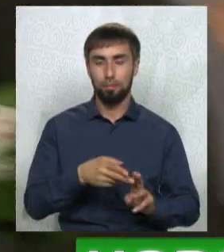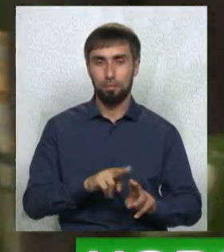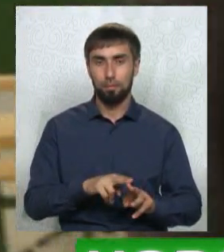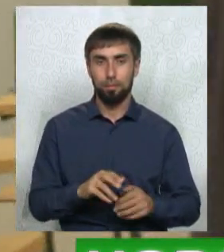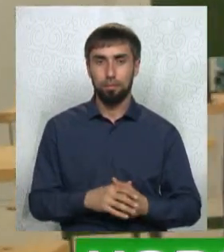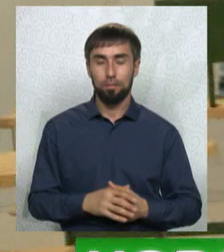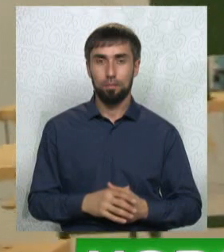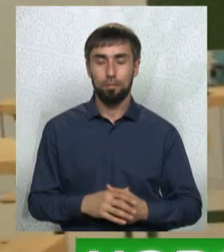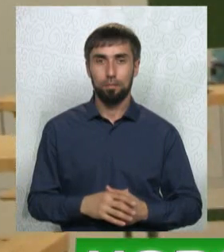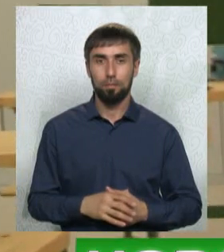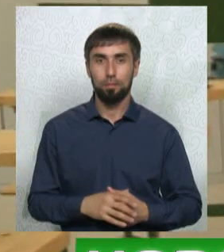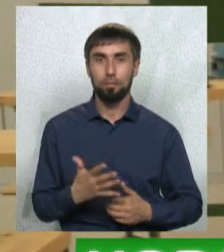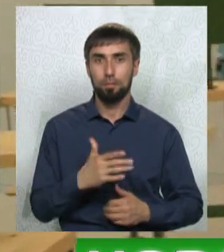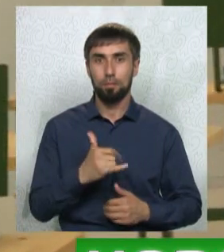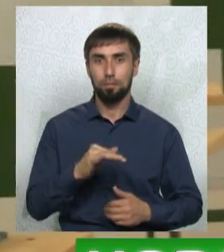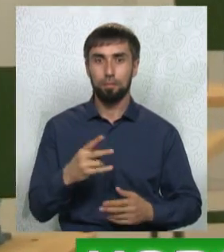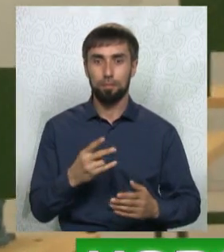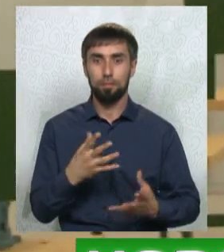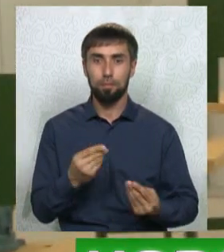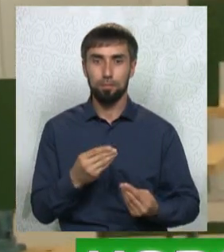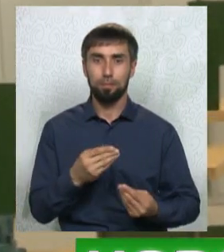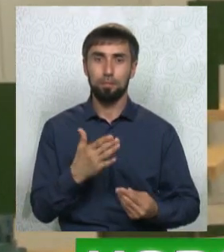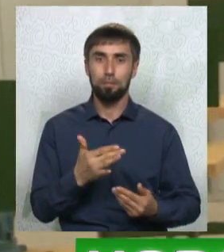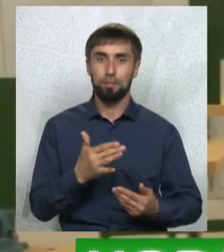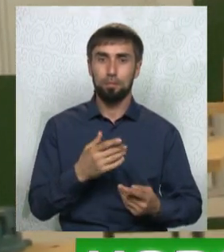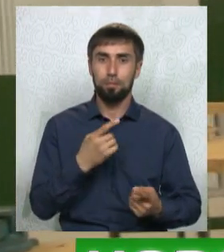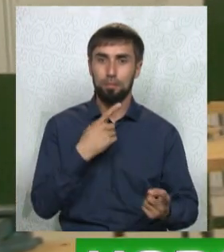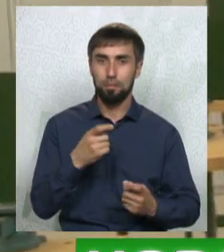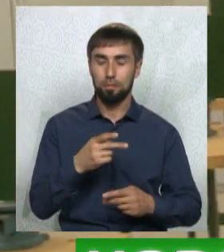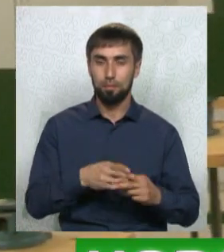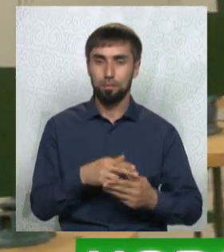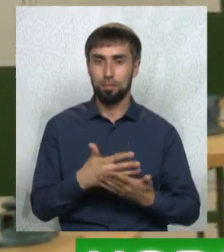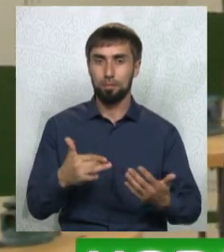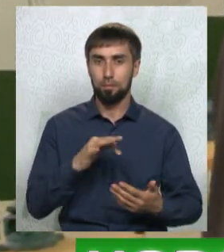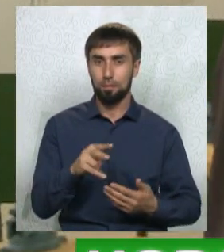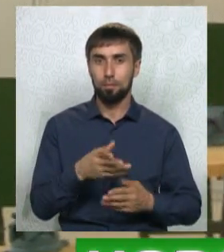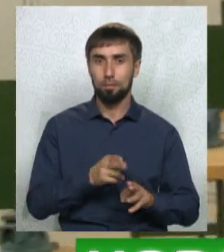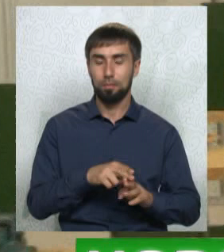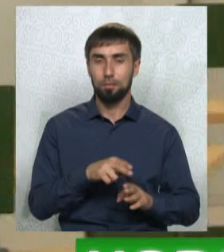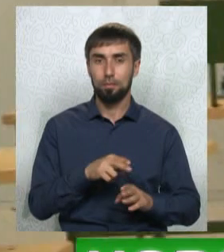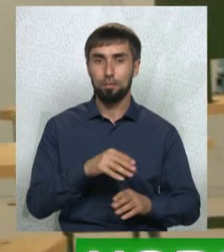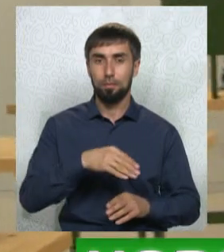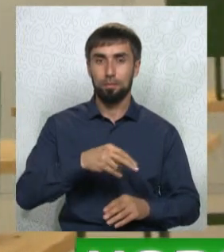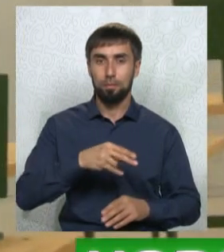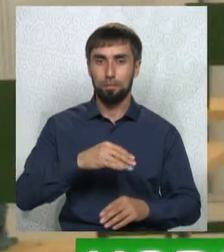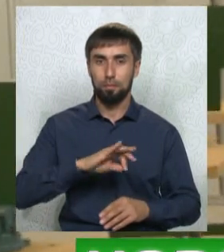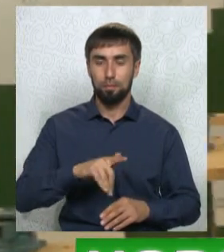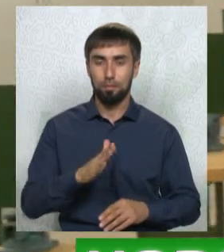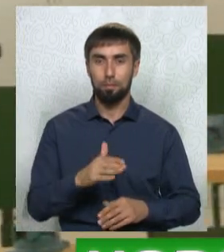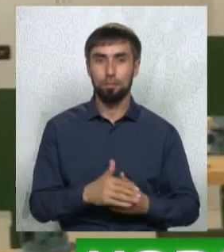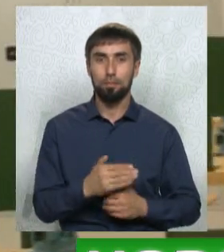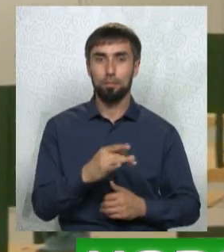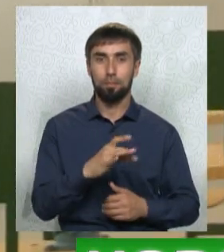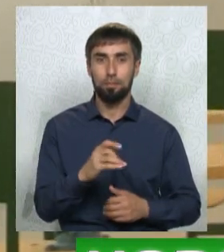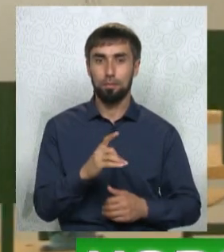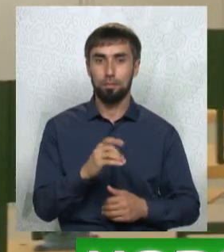каким углом нужны. Под мягкий металл, под твердый металл, они разные углы затачиваются. Это фрезерный